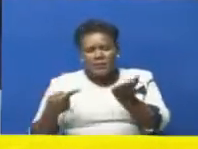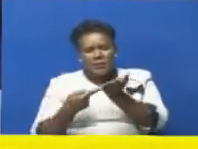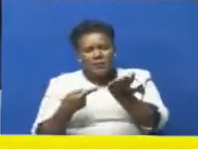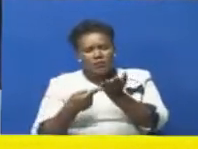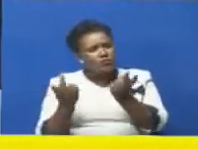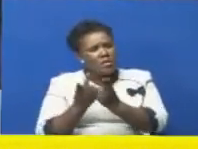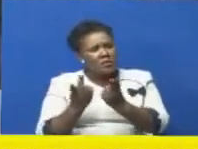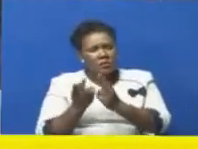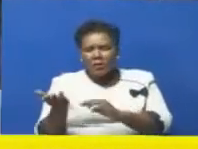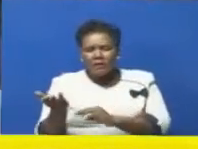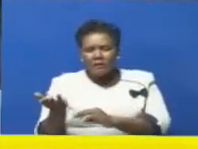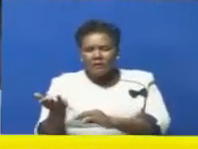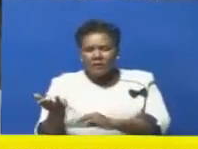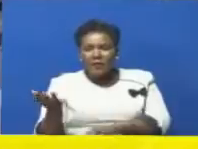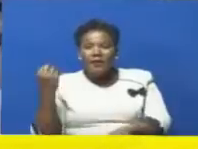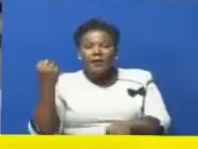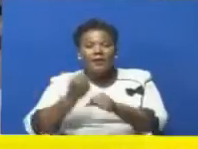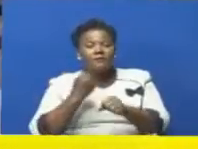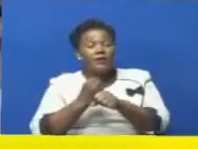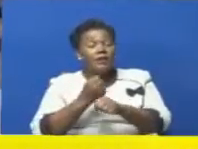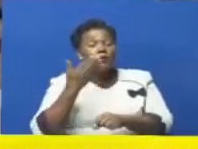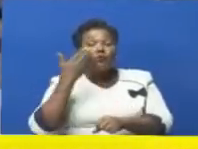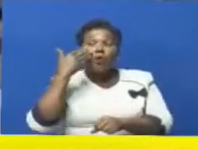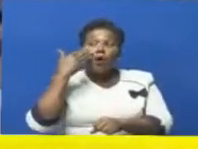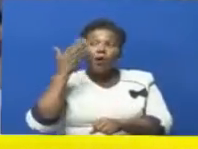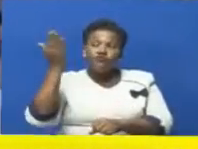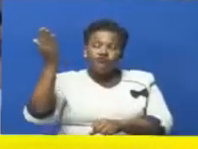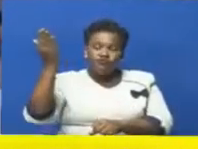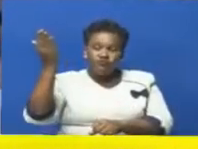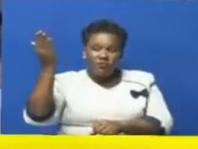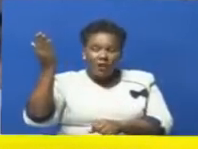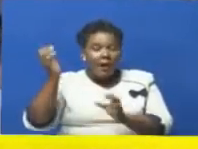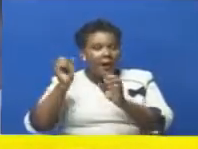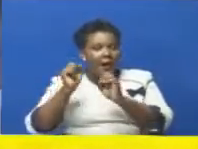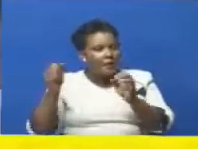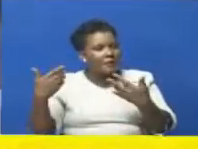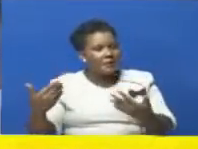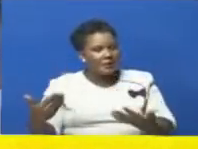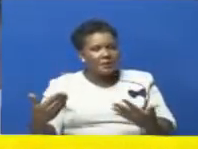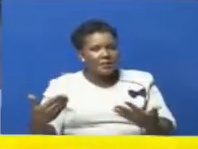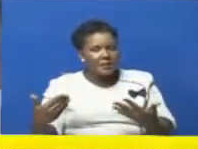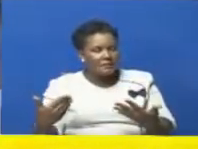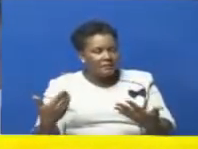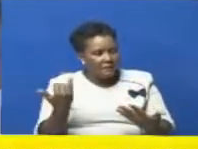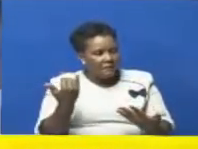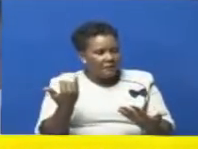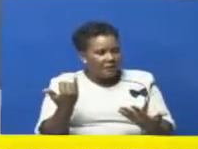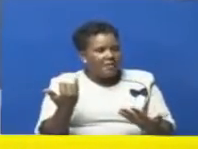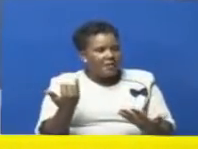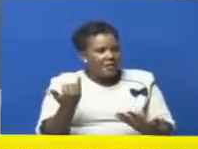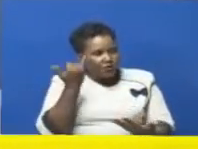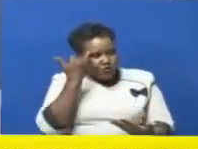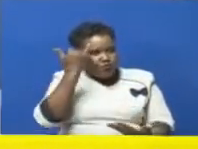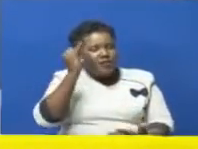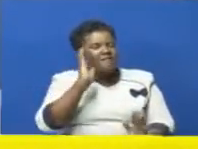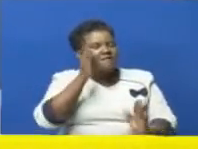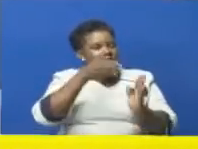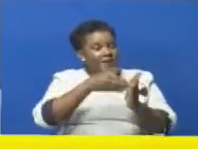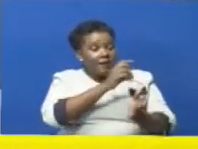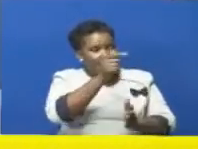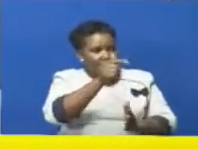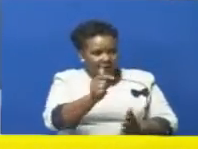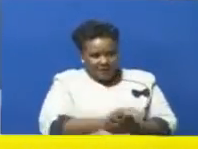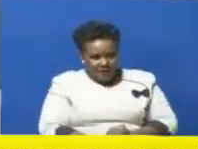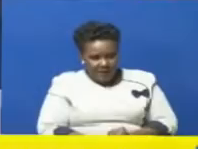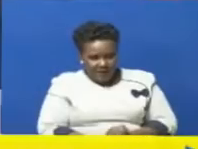kama hizi ulifanyika tu katika nchi zilizoendelea. Ubunifu huu si tu kwamba unachangia uchumi kupitia uongezaji thamani kwa